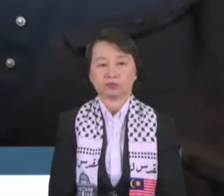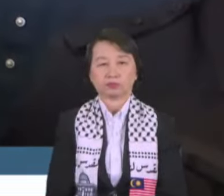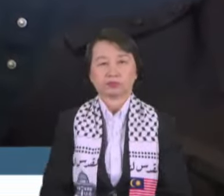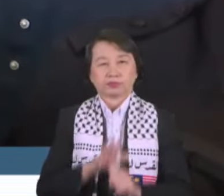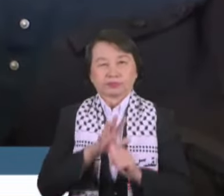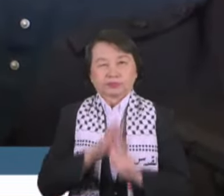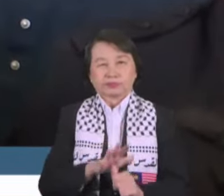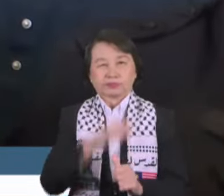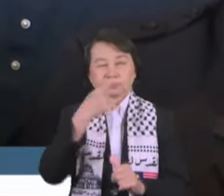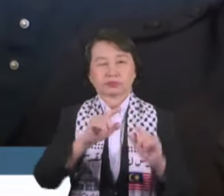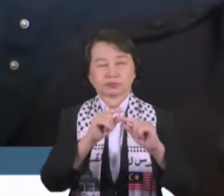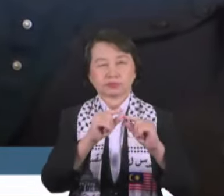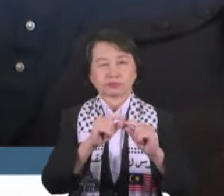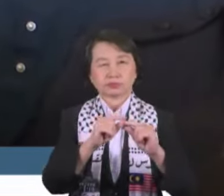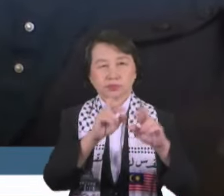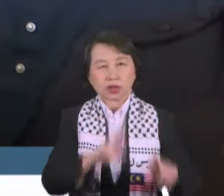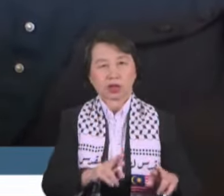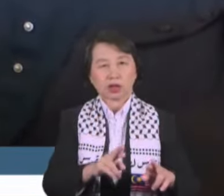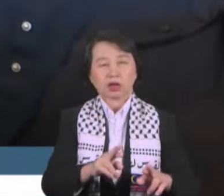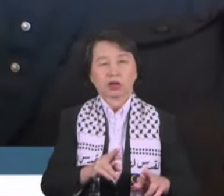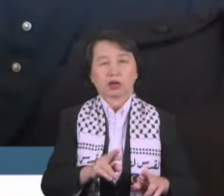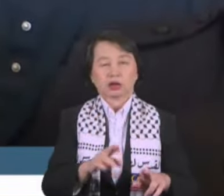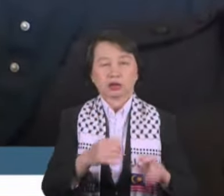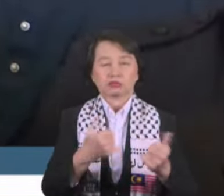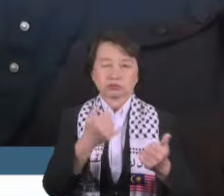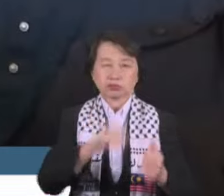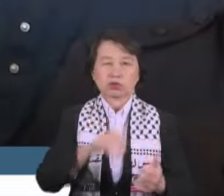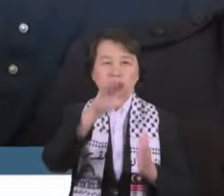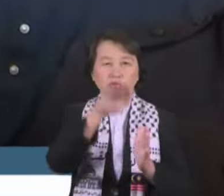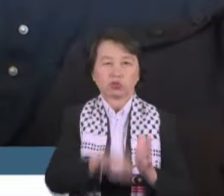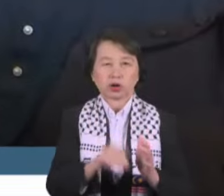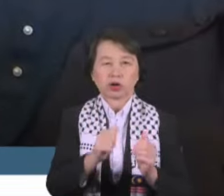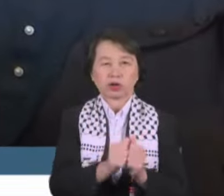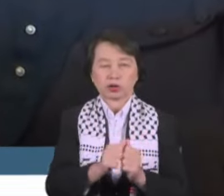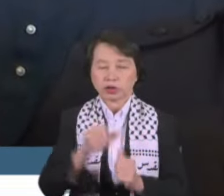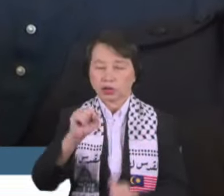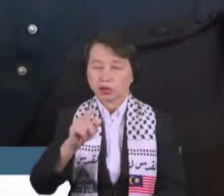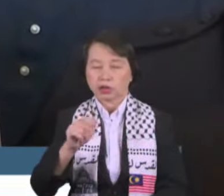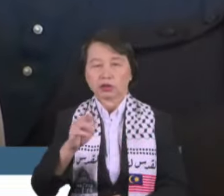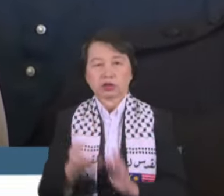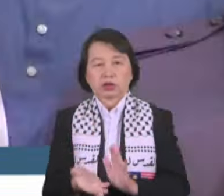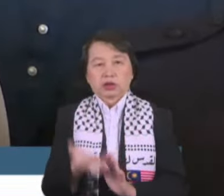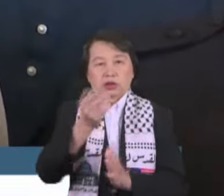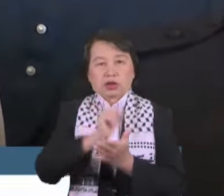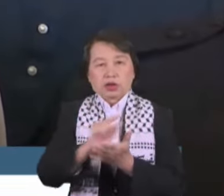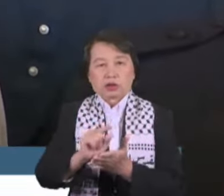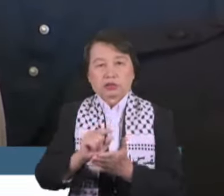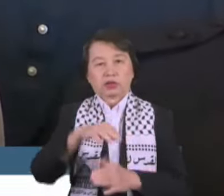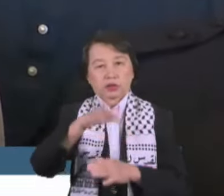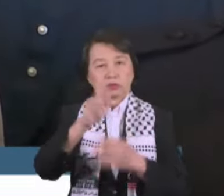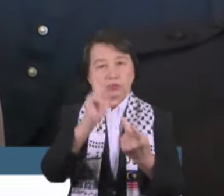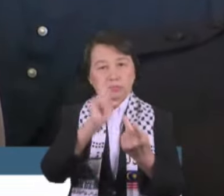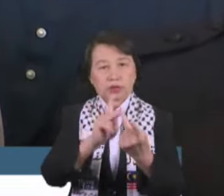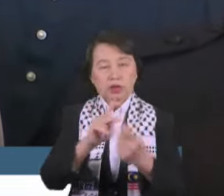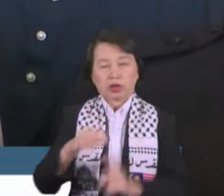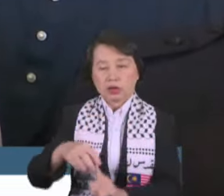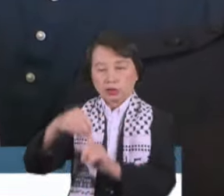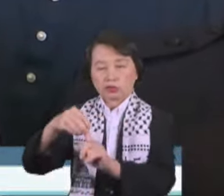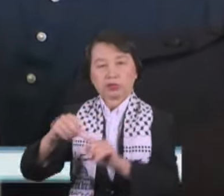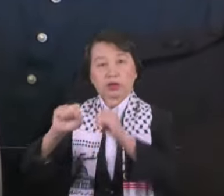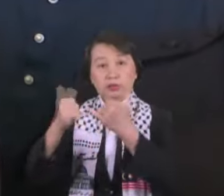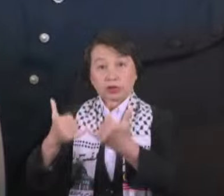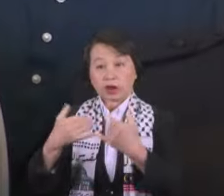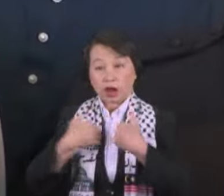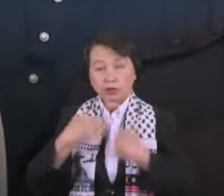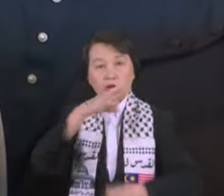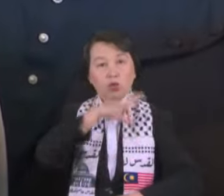Tekanan kepada rakyat, golongan pekerja itu dapat dikurangkan dengan ada skim kenaikan gaji yang lebih munasabah. Terutama syarikat-syarikat mencatat keuntungan